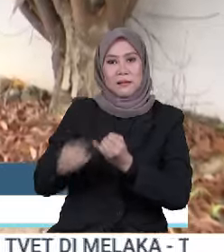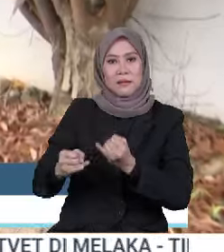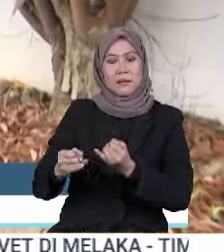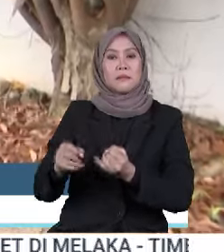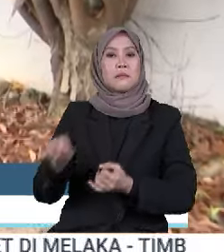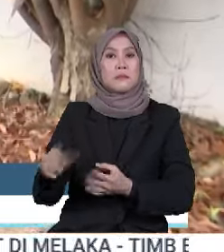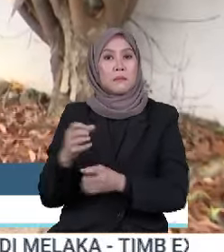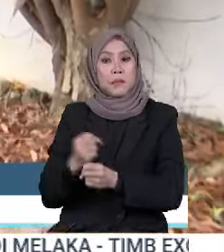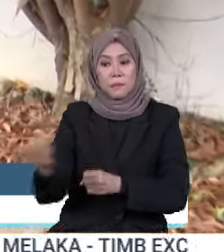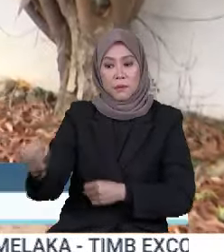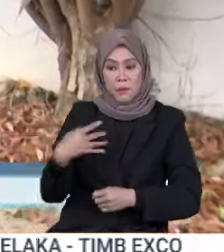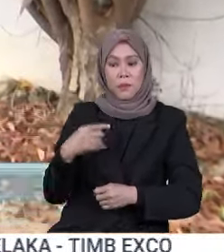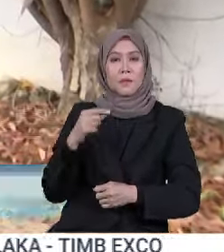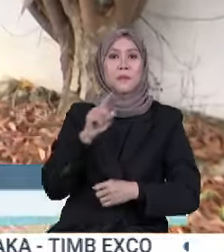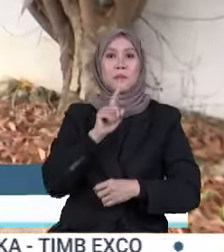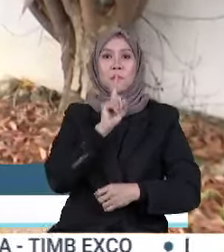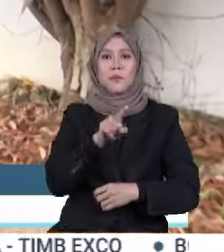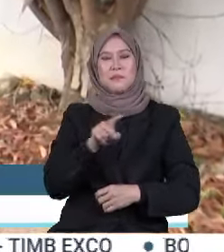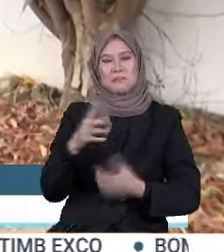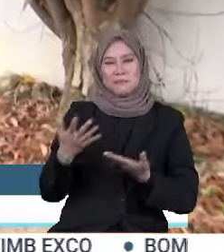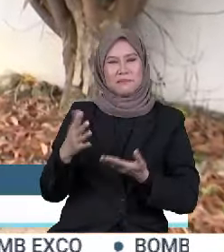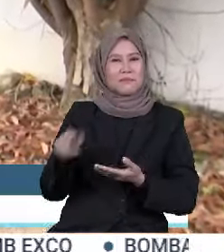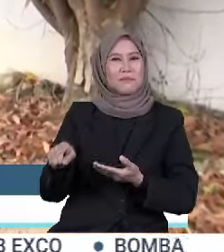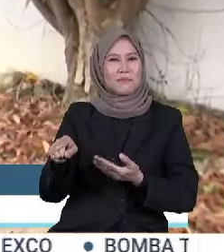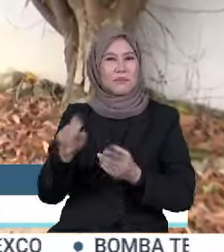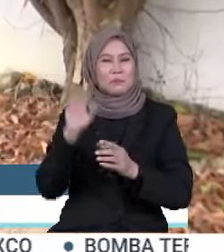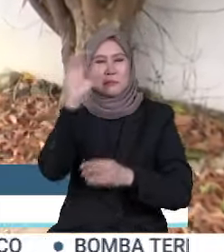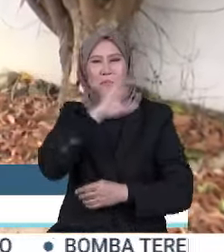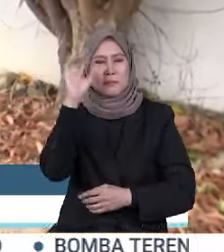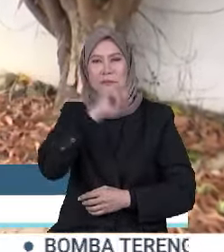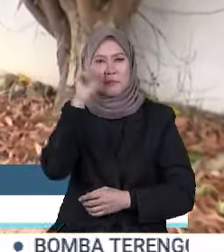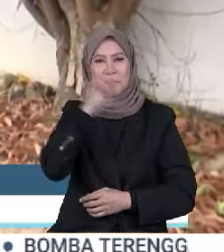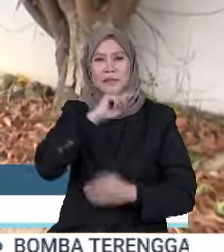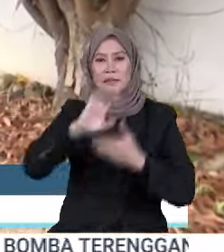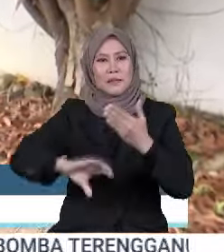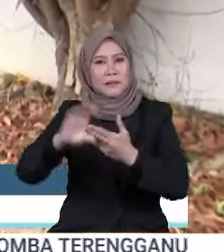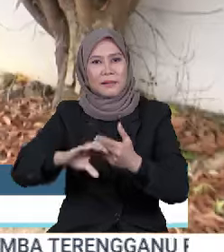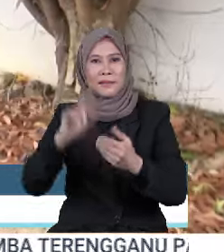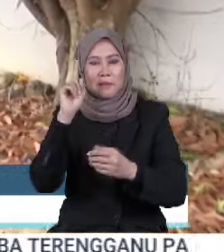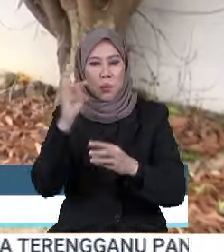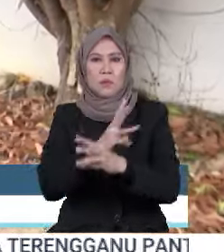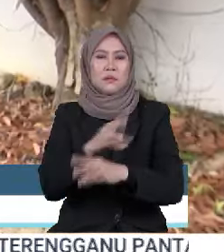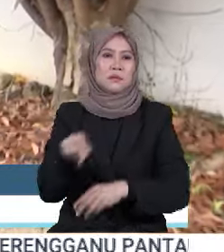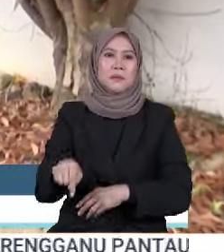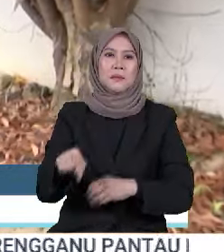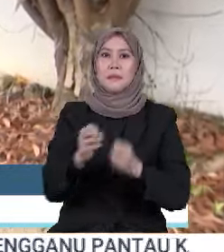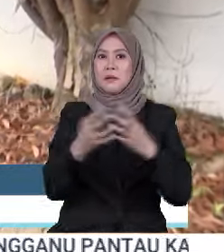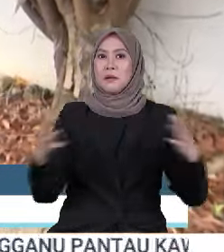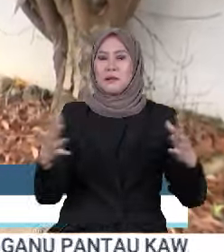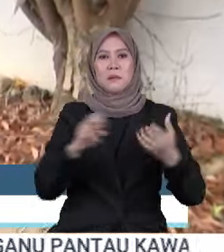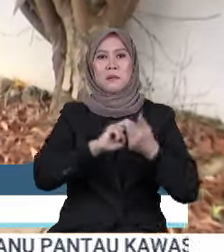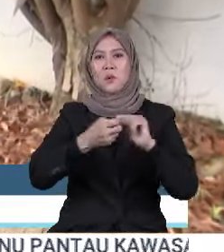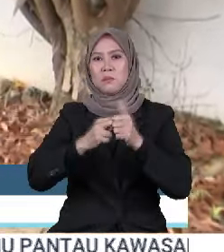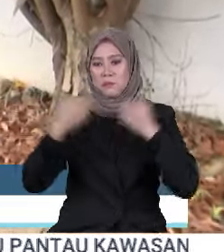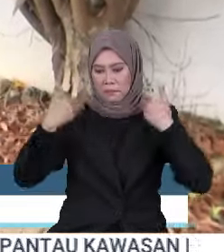info lebih kurang dalam 50-50 lah keadaan dia. Sebab keadaan anak yang bongsu terlalu banyak komplikasi pada